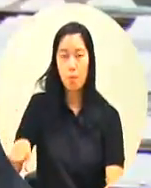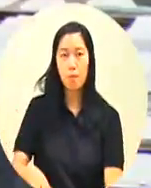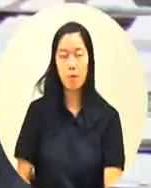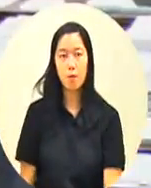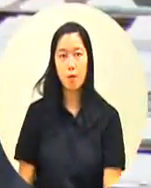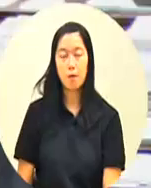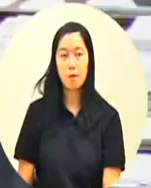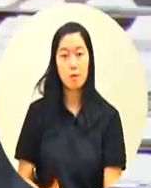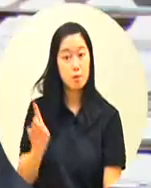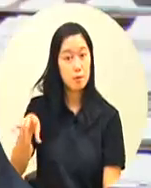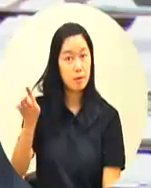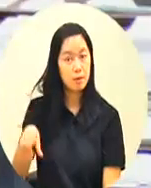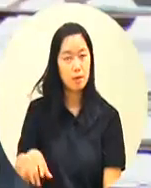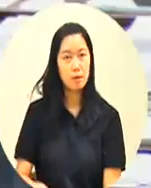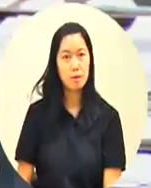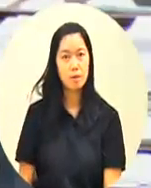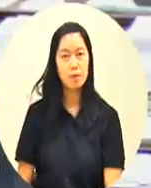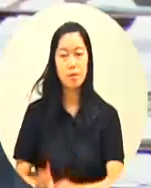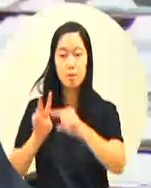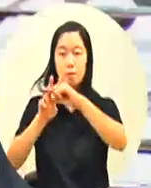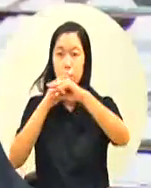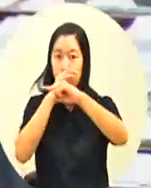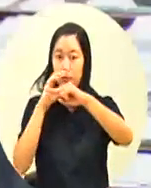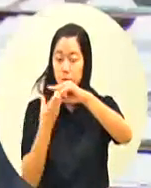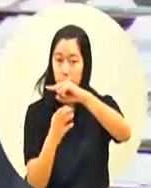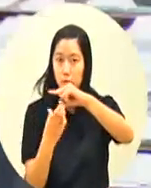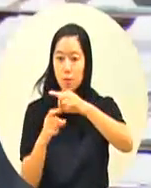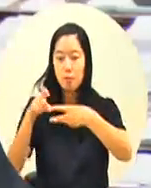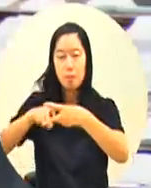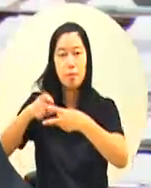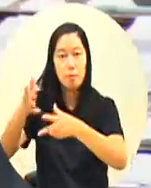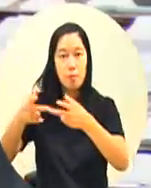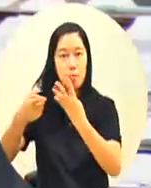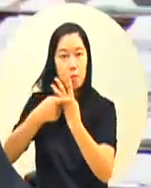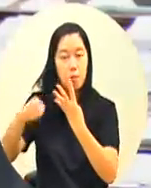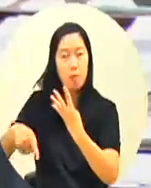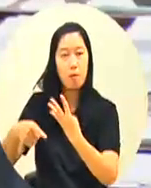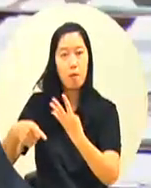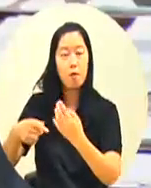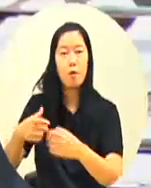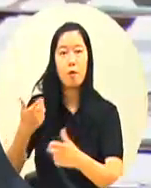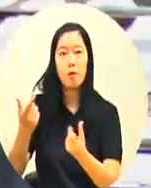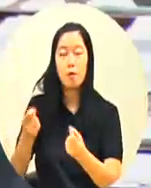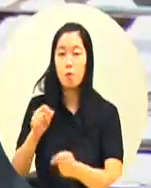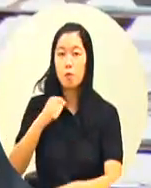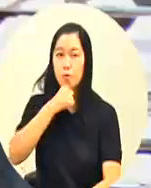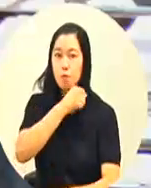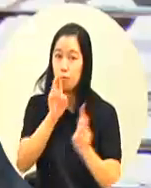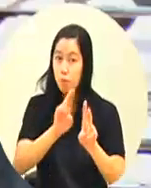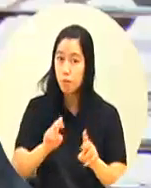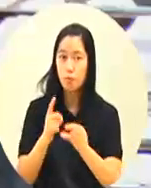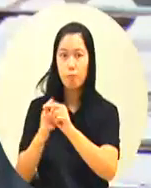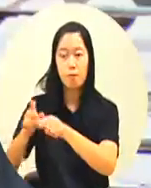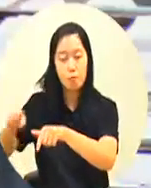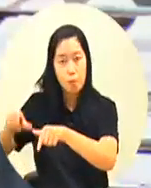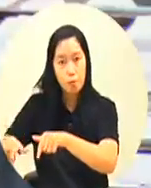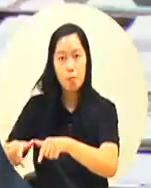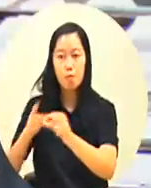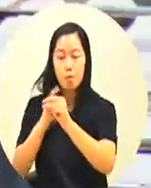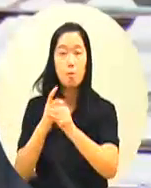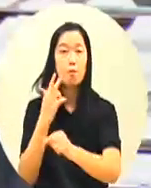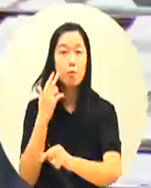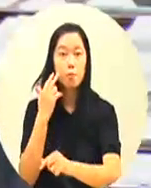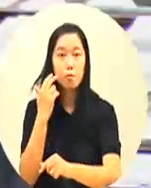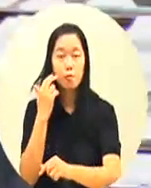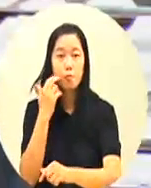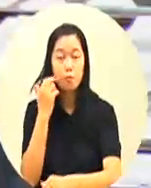们就是临海工业区旁边那附近，因为我们有台电，有中油，有中钢，其实最